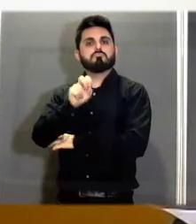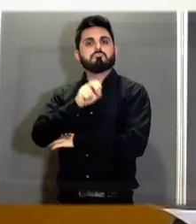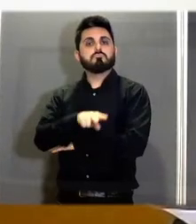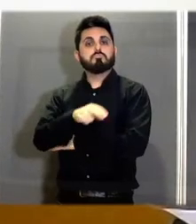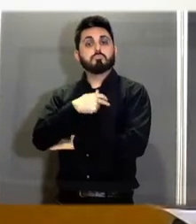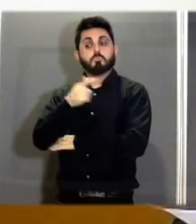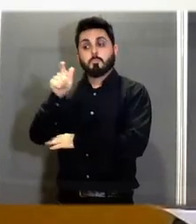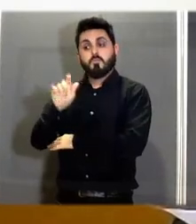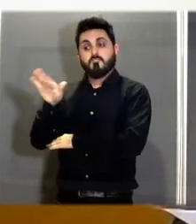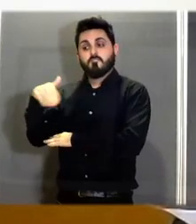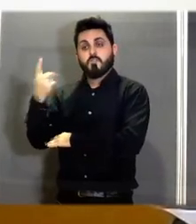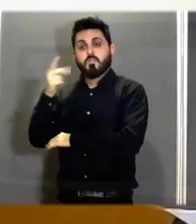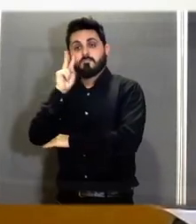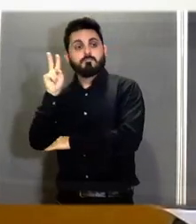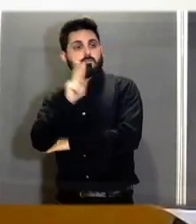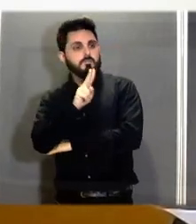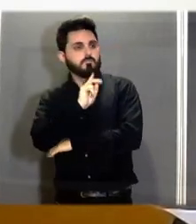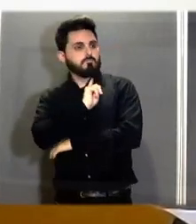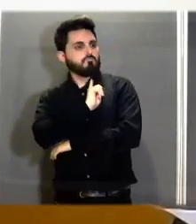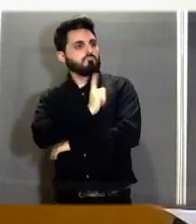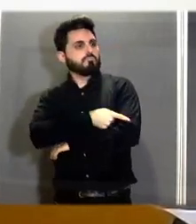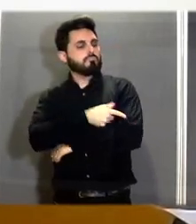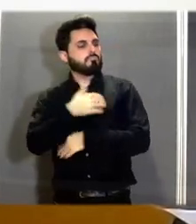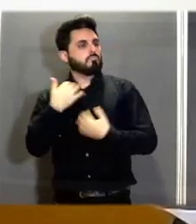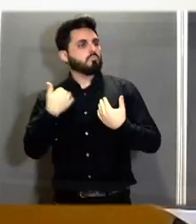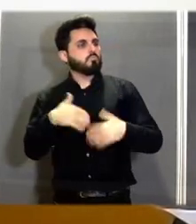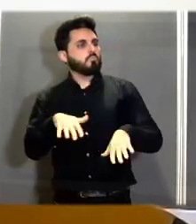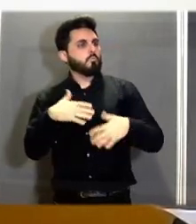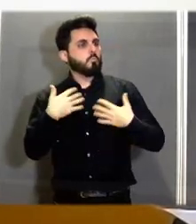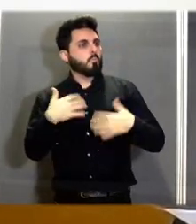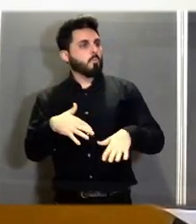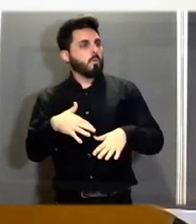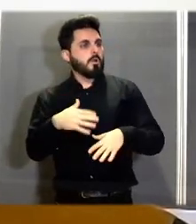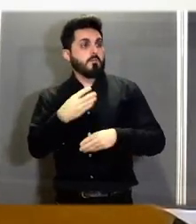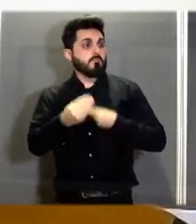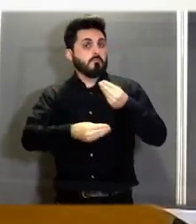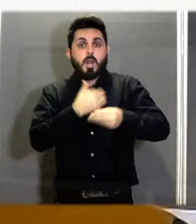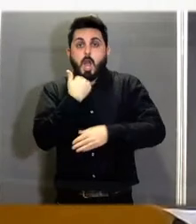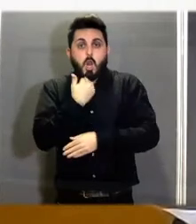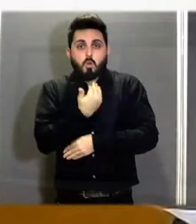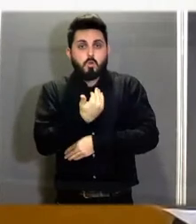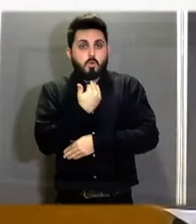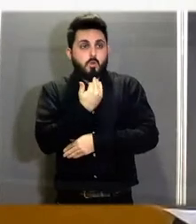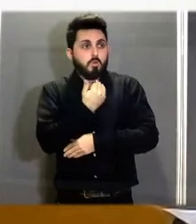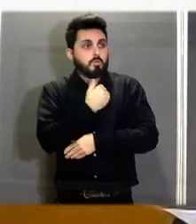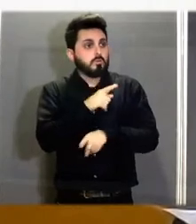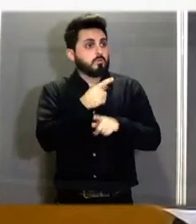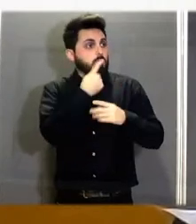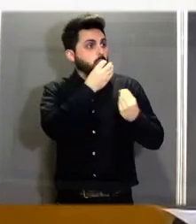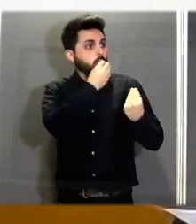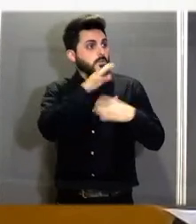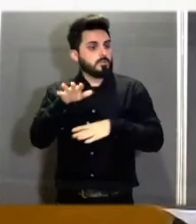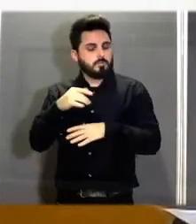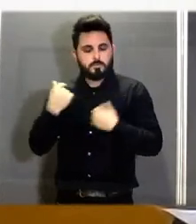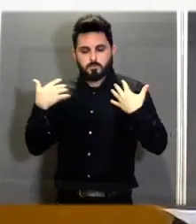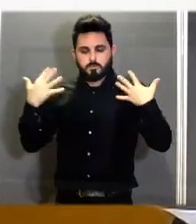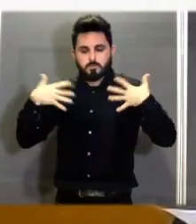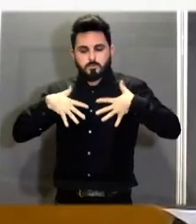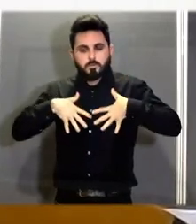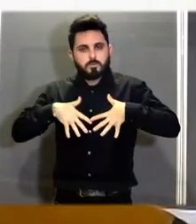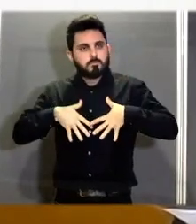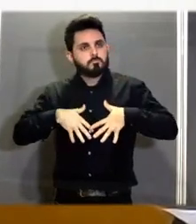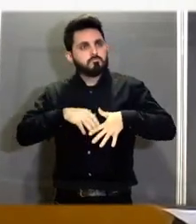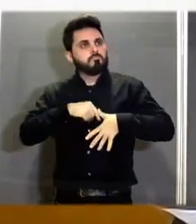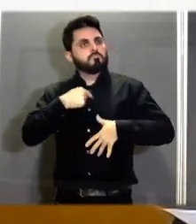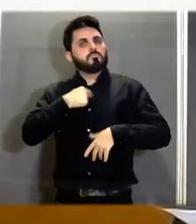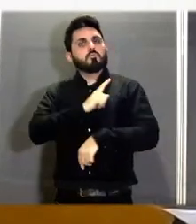el coratge que tu desprens fent aquella cosa, aquella qüestió, i la gent s'encomana i s'encomana més el